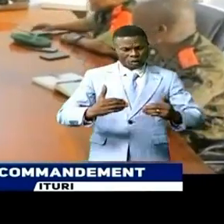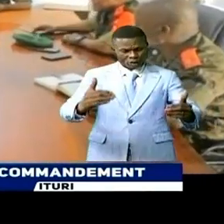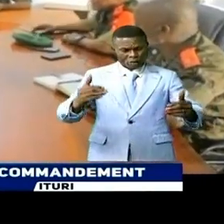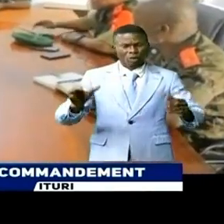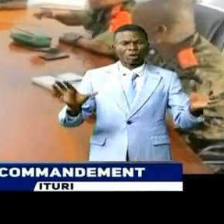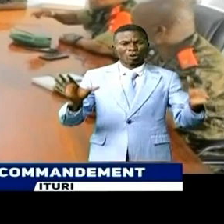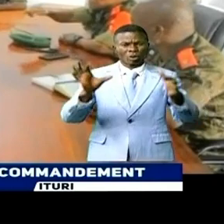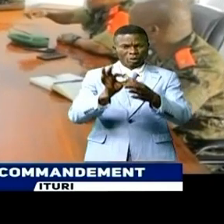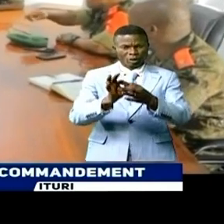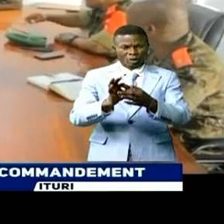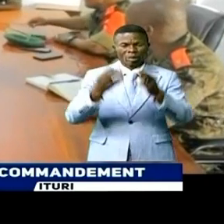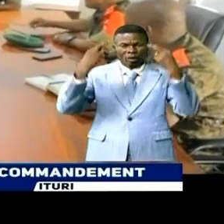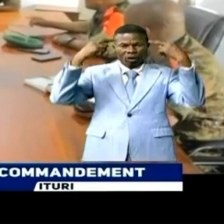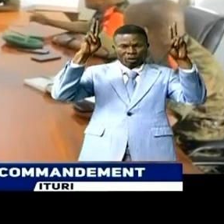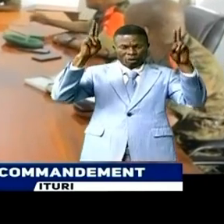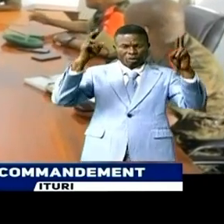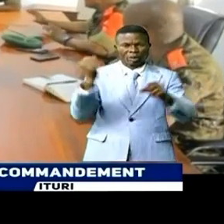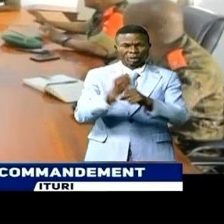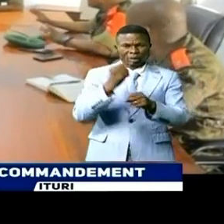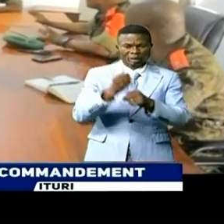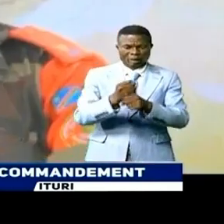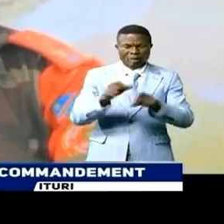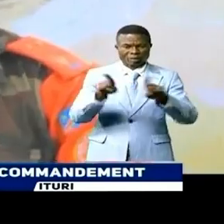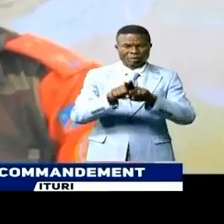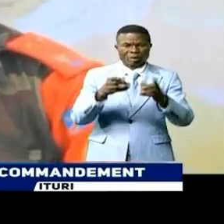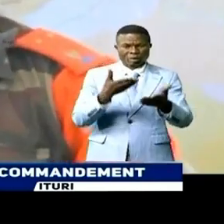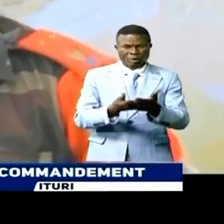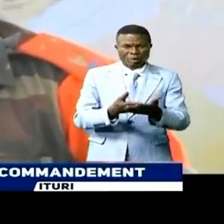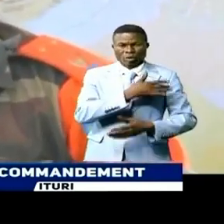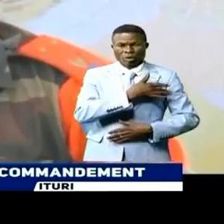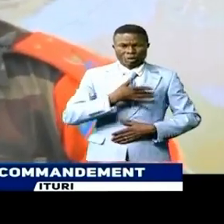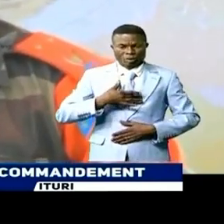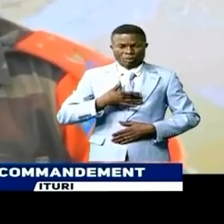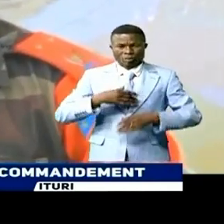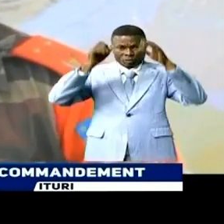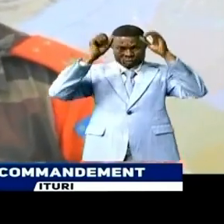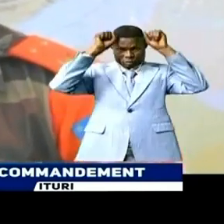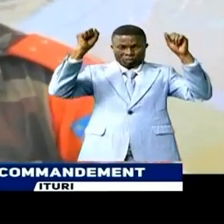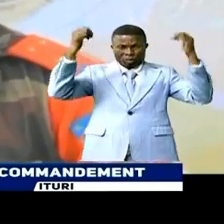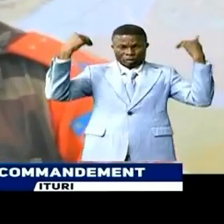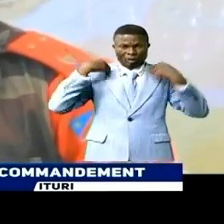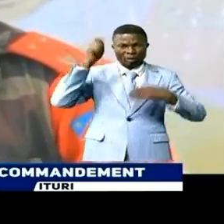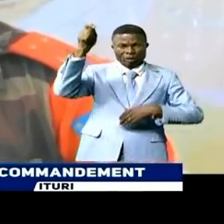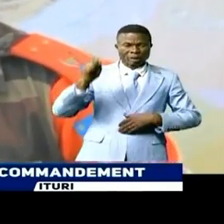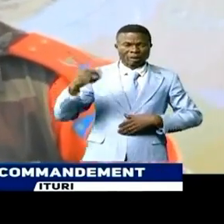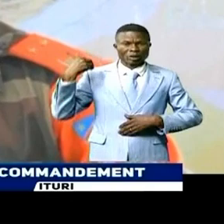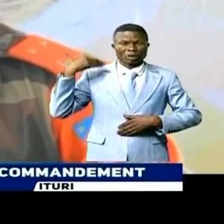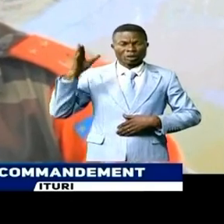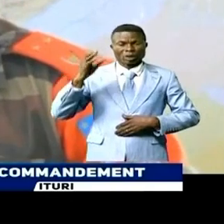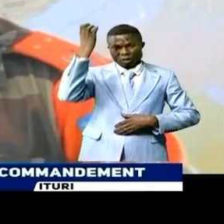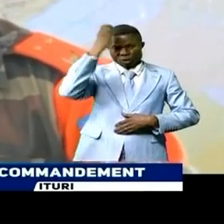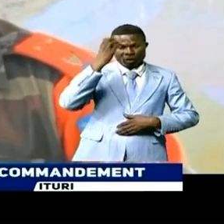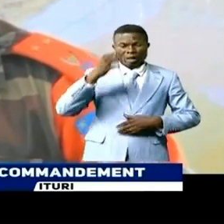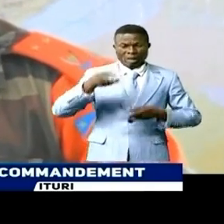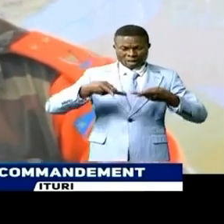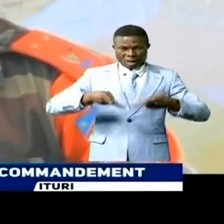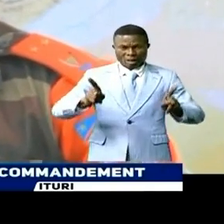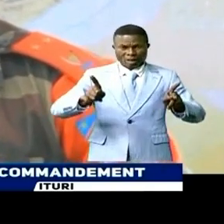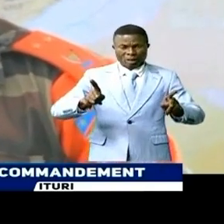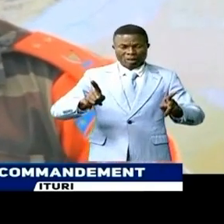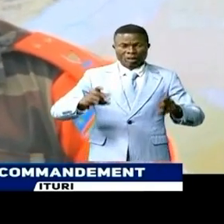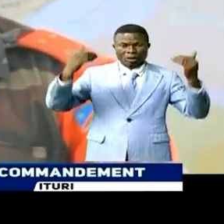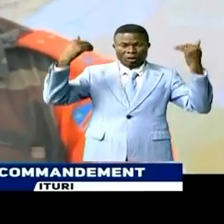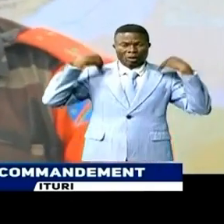pour la réussite des opérations conjointes non je ne demande rien qui a réussi comment la